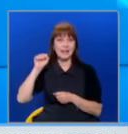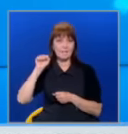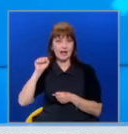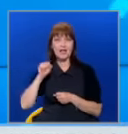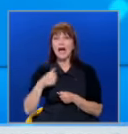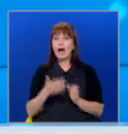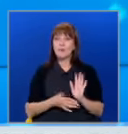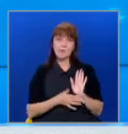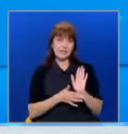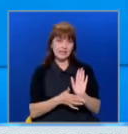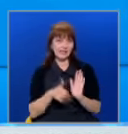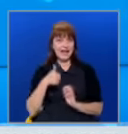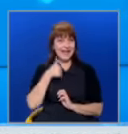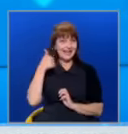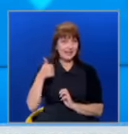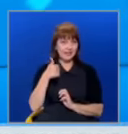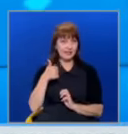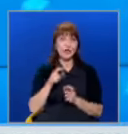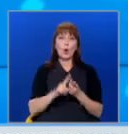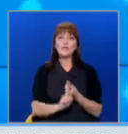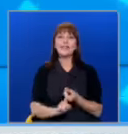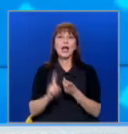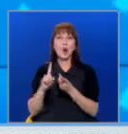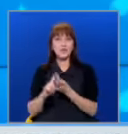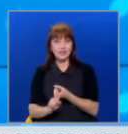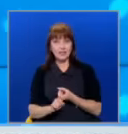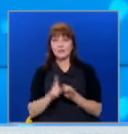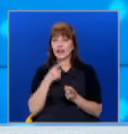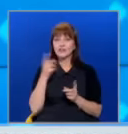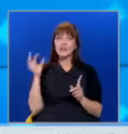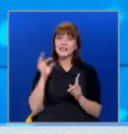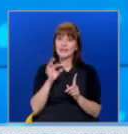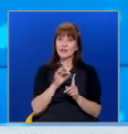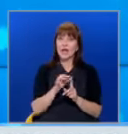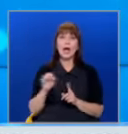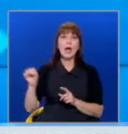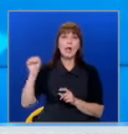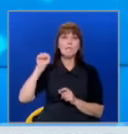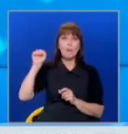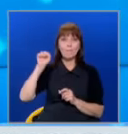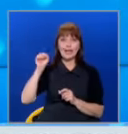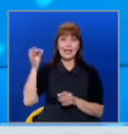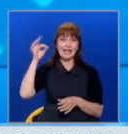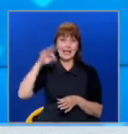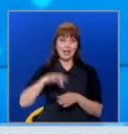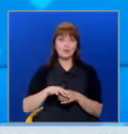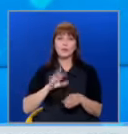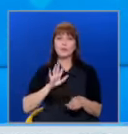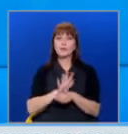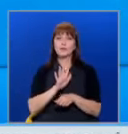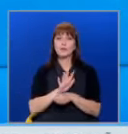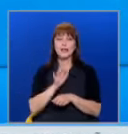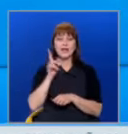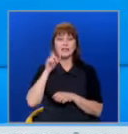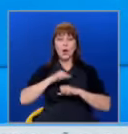при представянето му лидерът на формацията Костадин Костадинов заяви, че целта им е победа на изборите и 15 общински